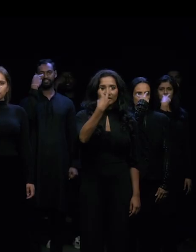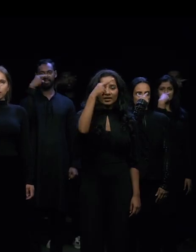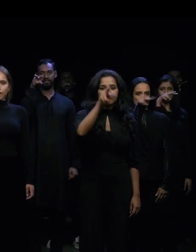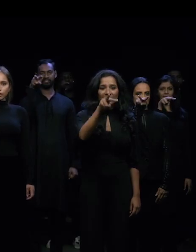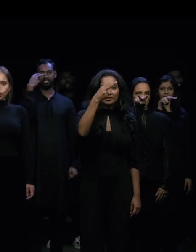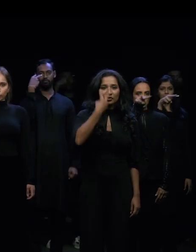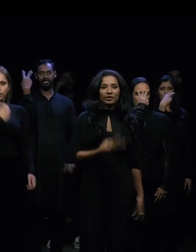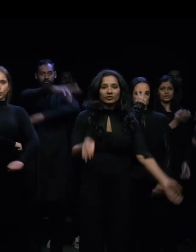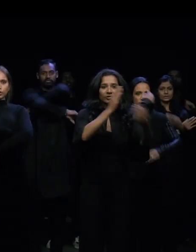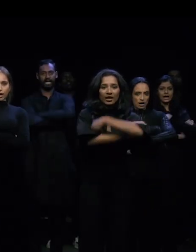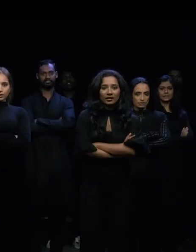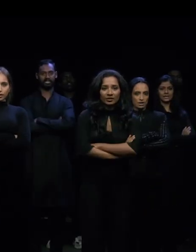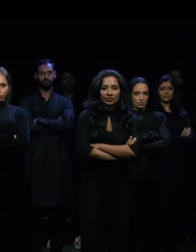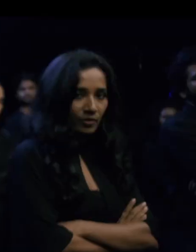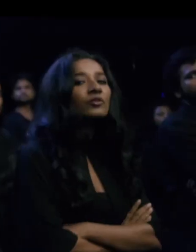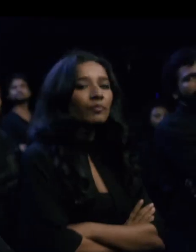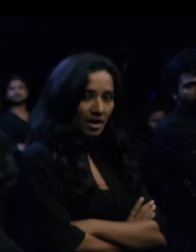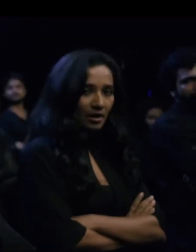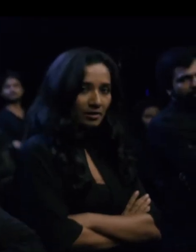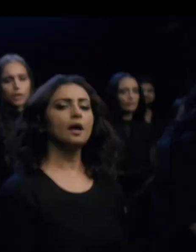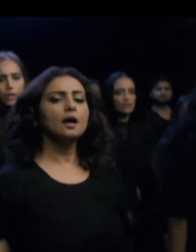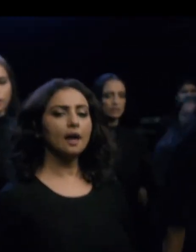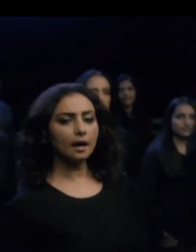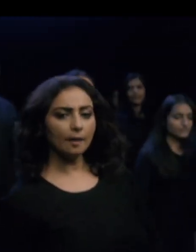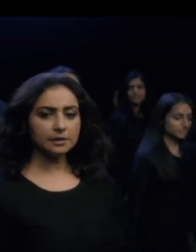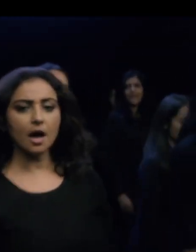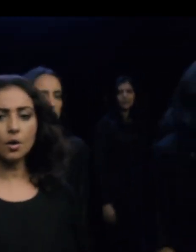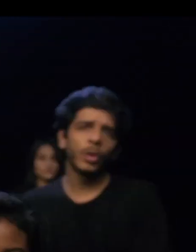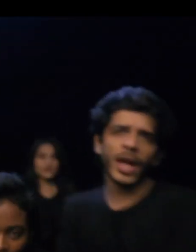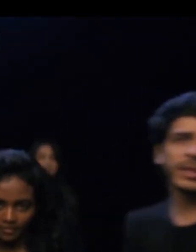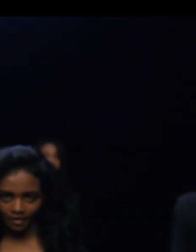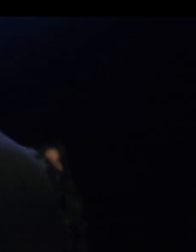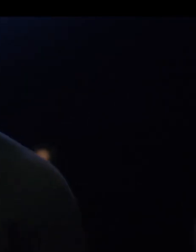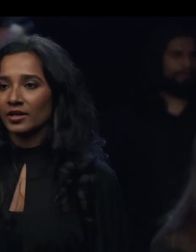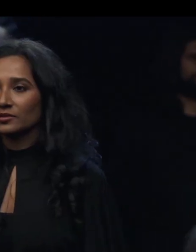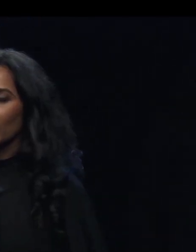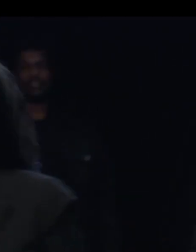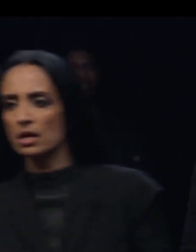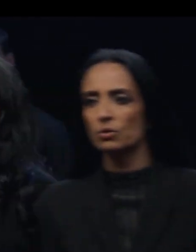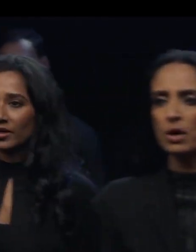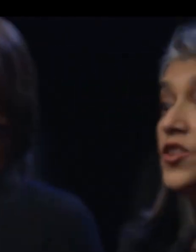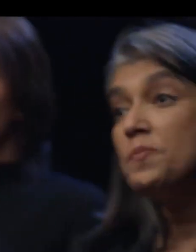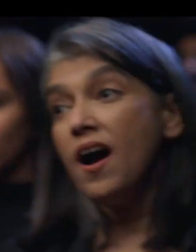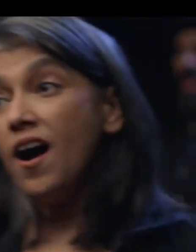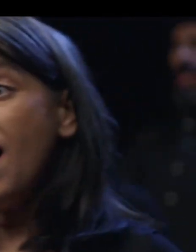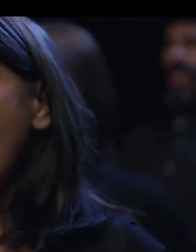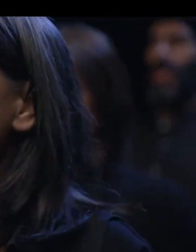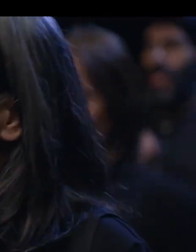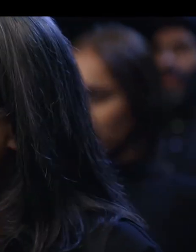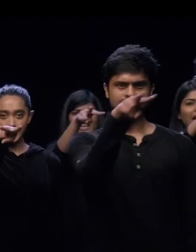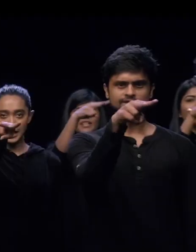देखा है तुम्हें ताने मारते हुए धुतकारते हुए तुम्हें हाँ रंग का मजाक उड़ाते हुए